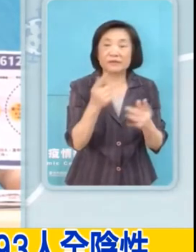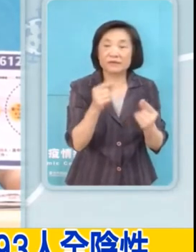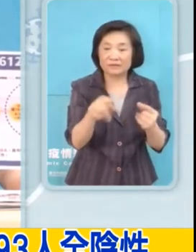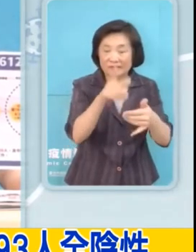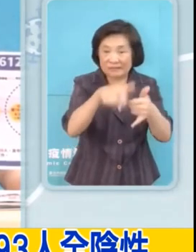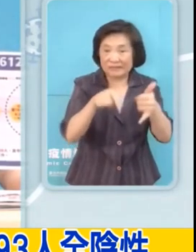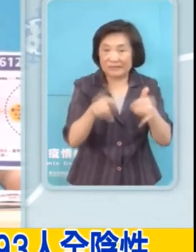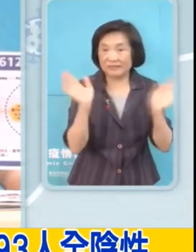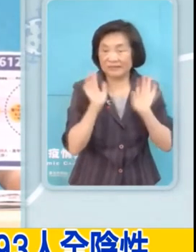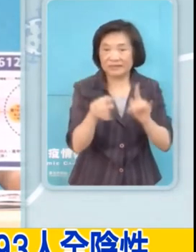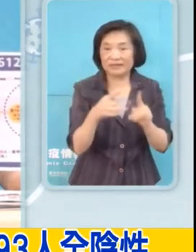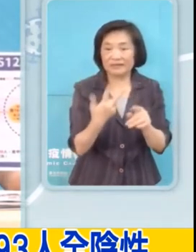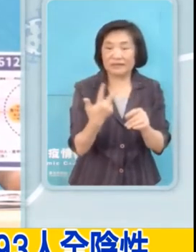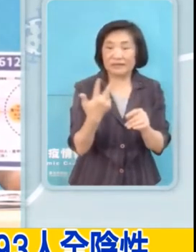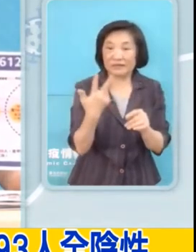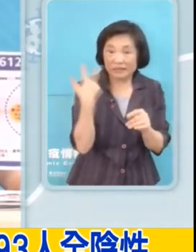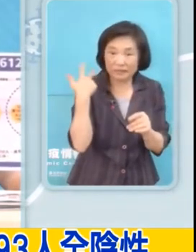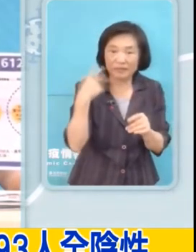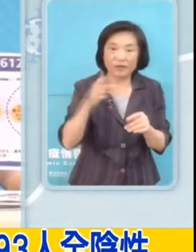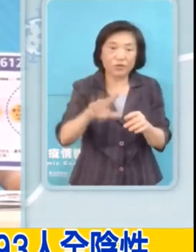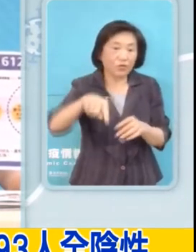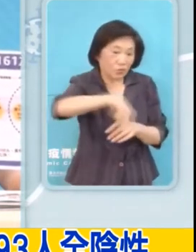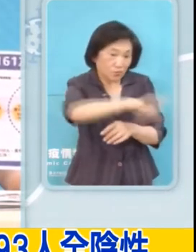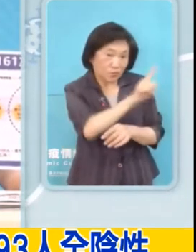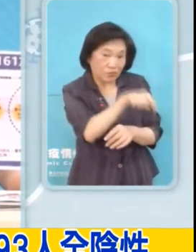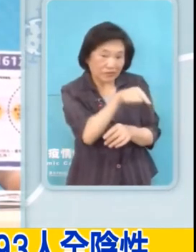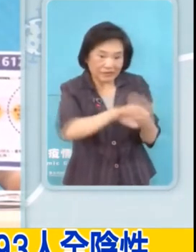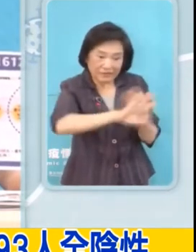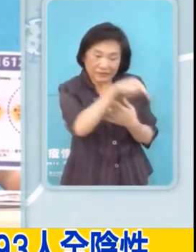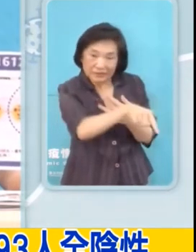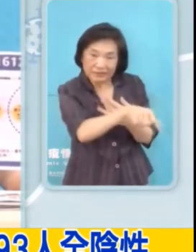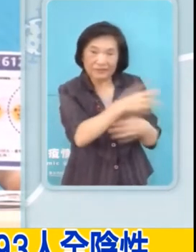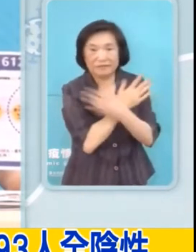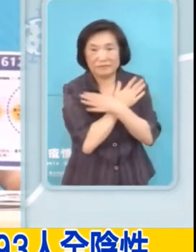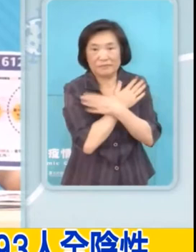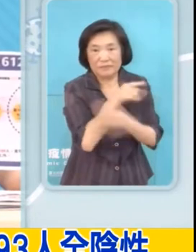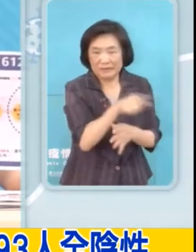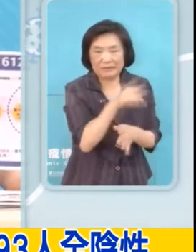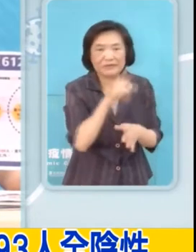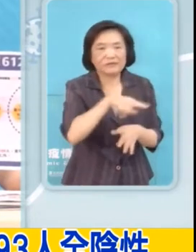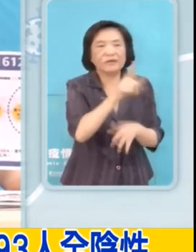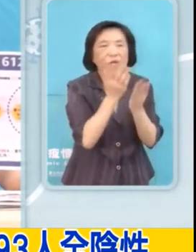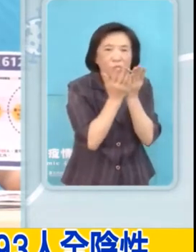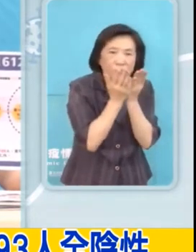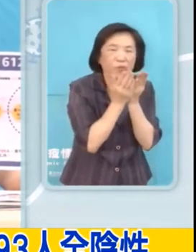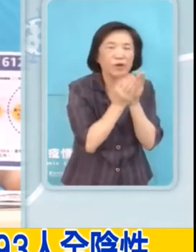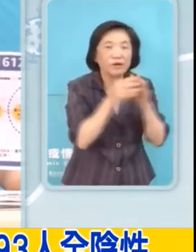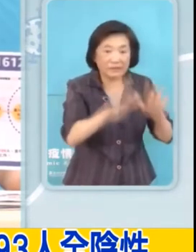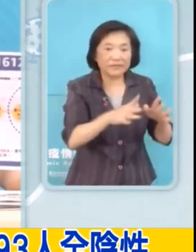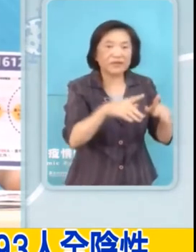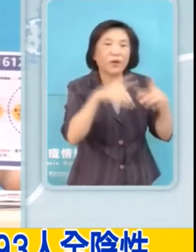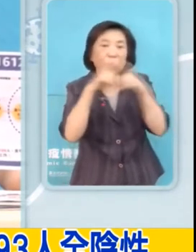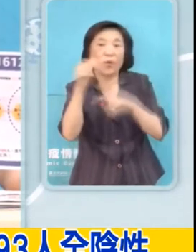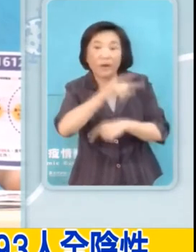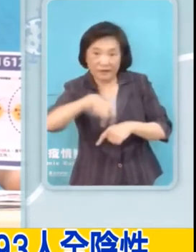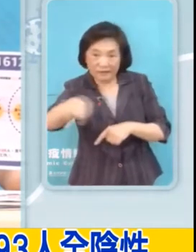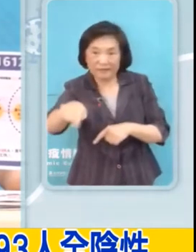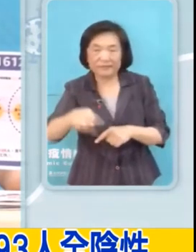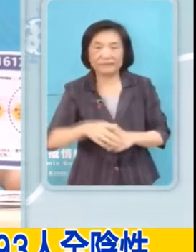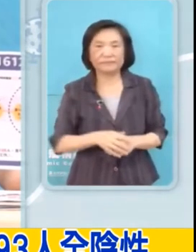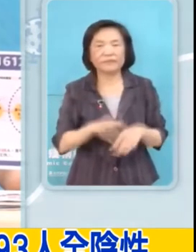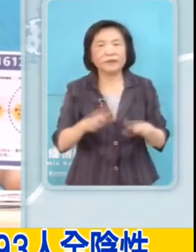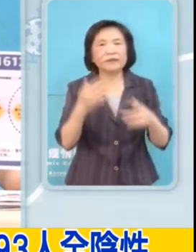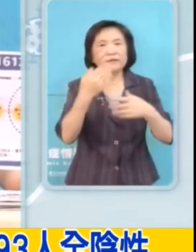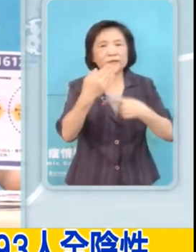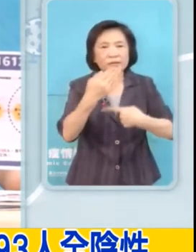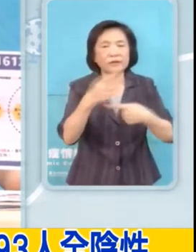有去这家幼稚园上班，不是上班了，上课。然后他现在又回到我们，因为我们现在9月